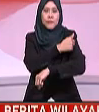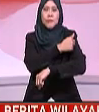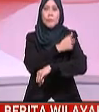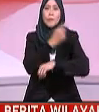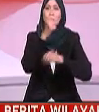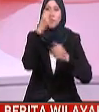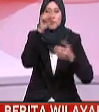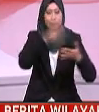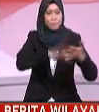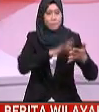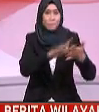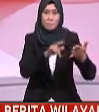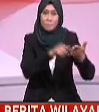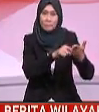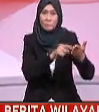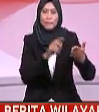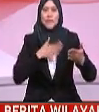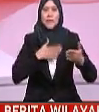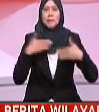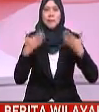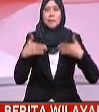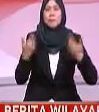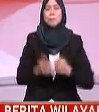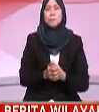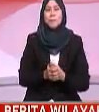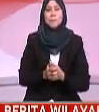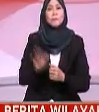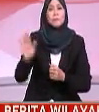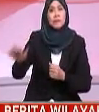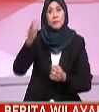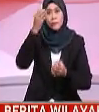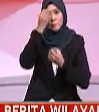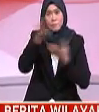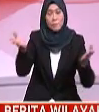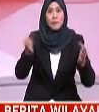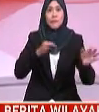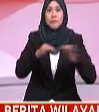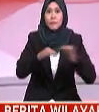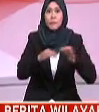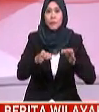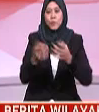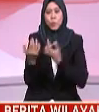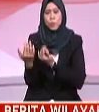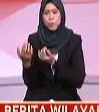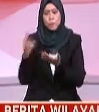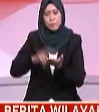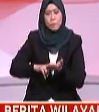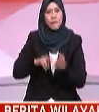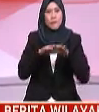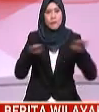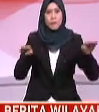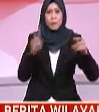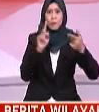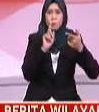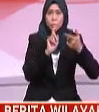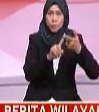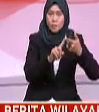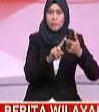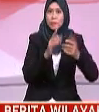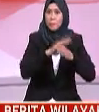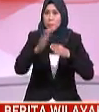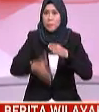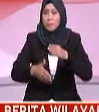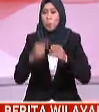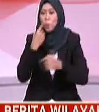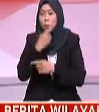melalui aplikasi MySejahtera. Beliau turut menjelaskan sementara menunggu pendaftaran untuk fasa kedua selesai, individu